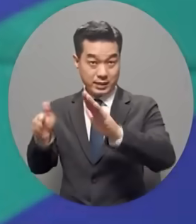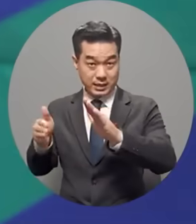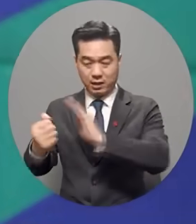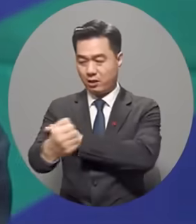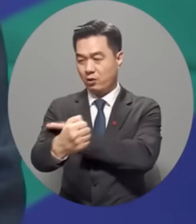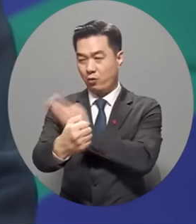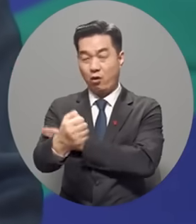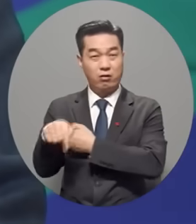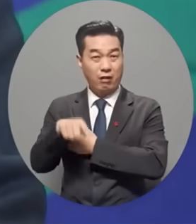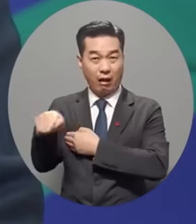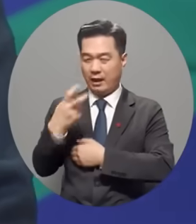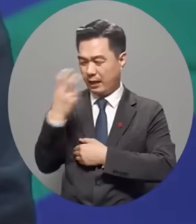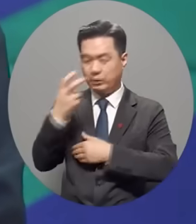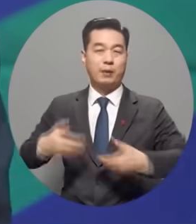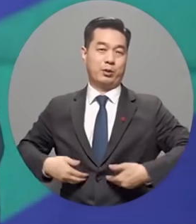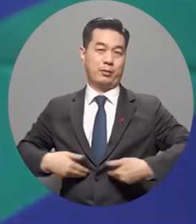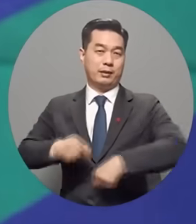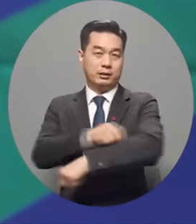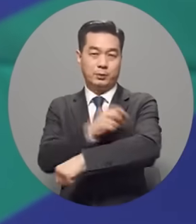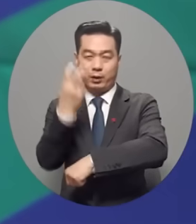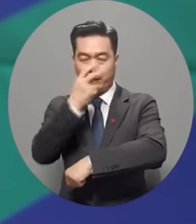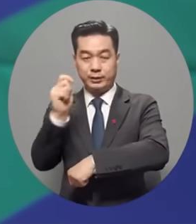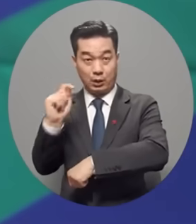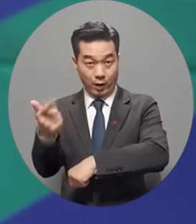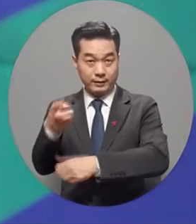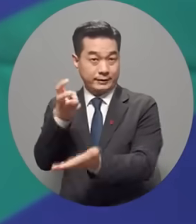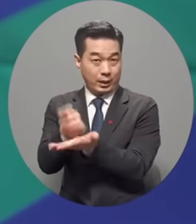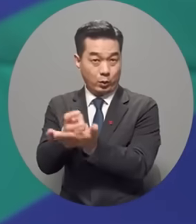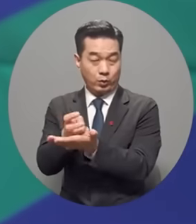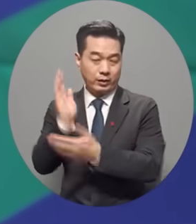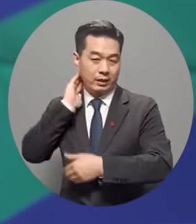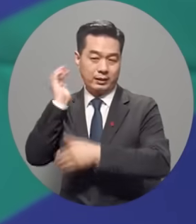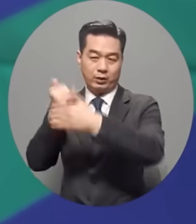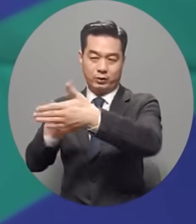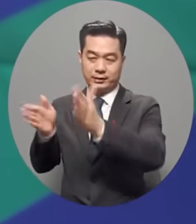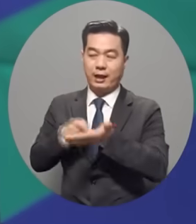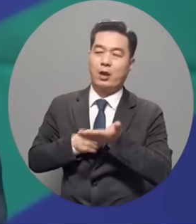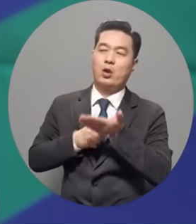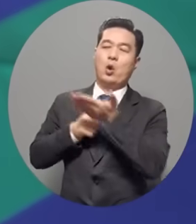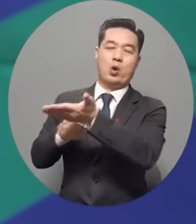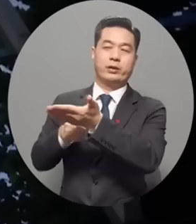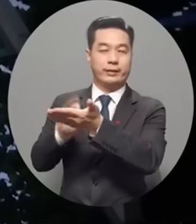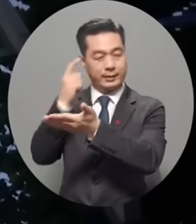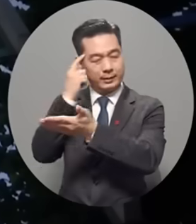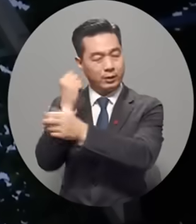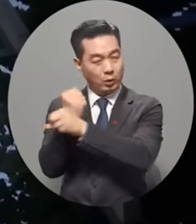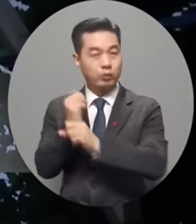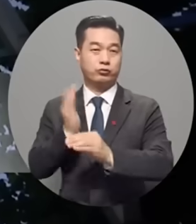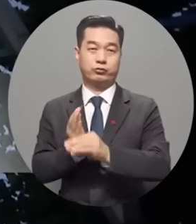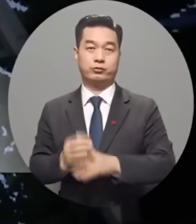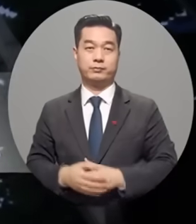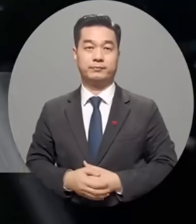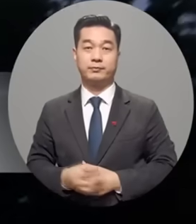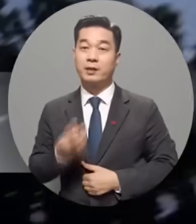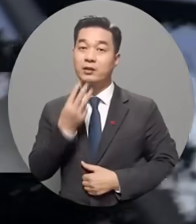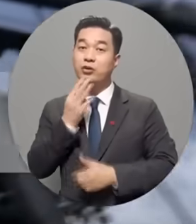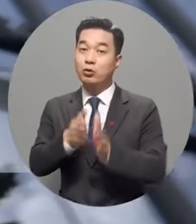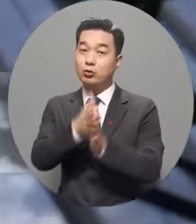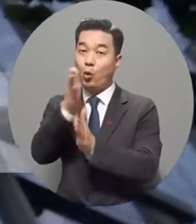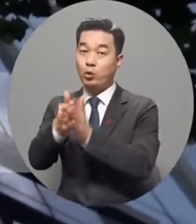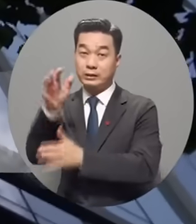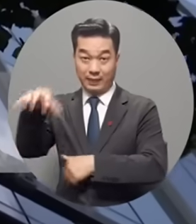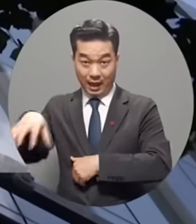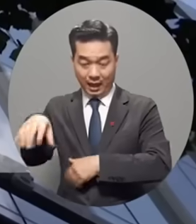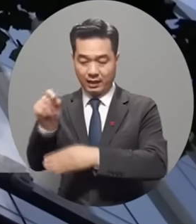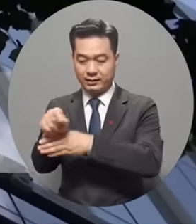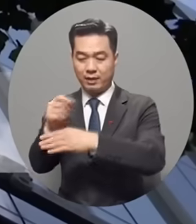강조하며 특별감찰관 제도 수용을 대통령실에 건의할 것을 검토하고 있습니다. 서울 도심 한복판에